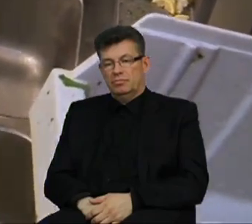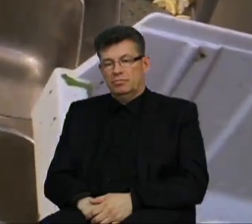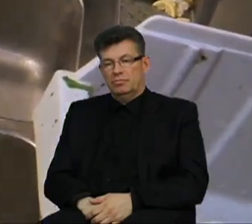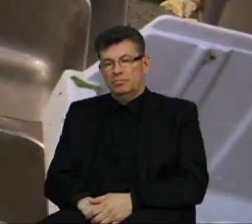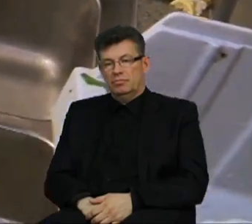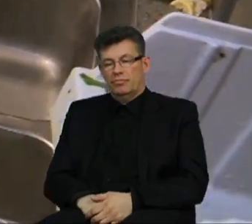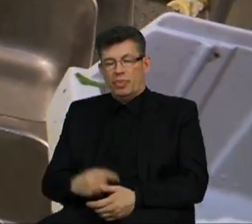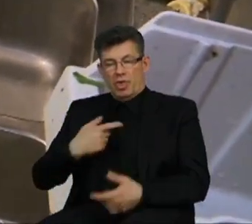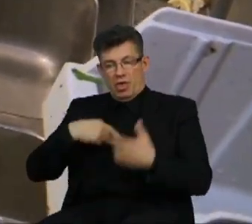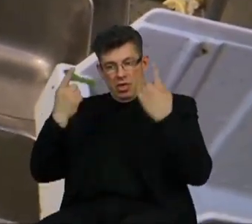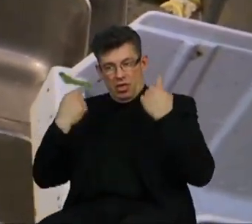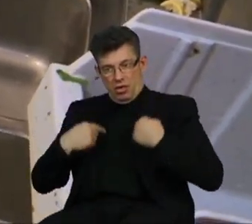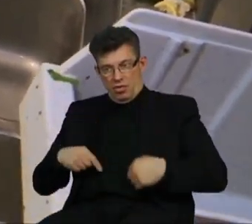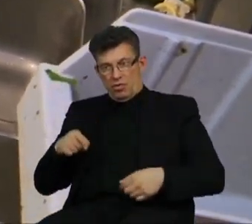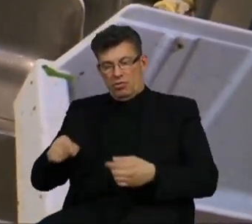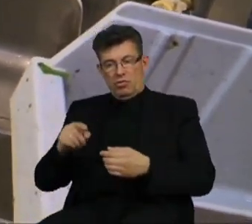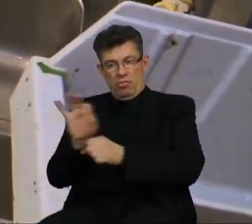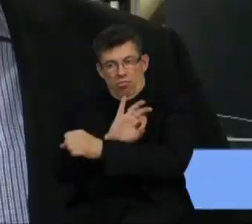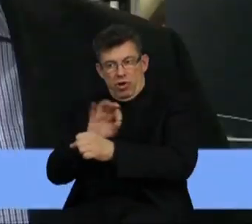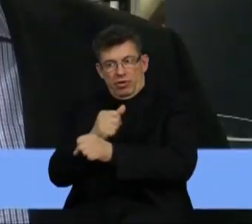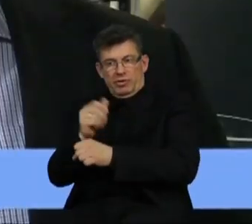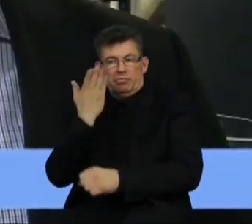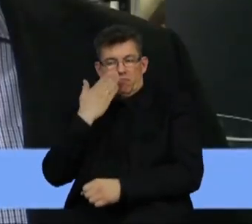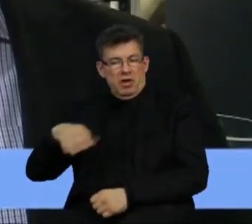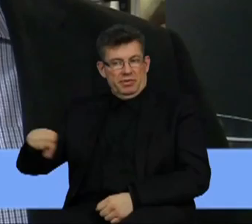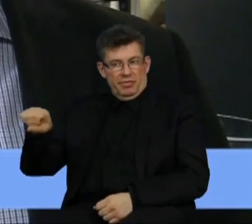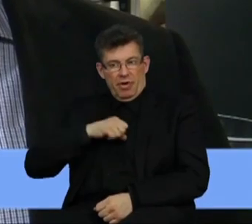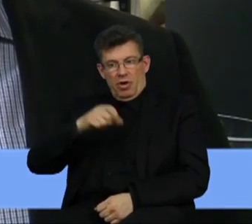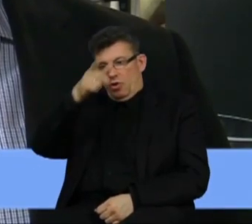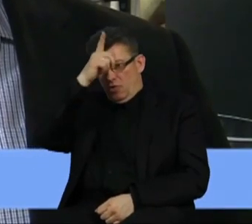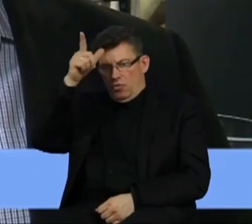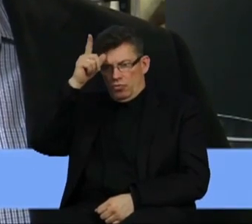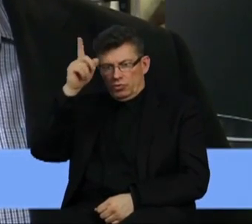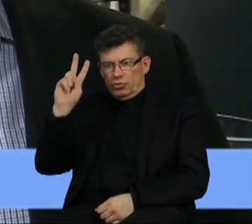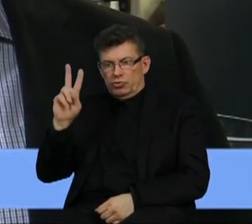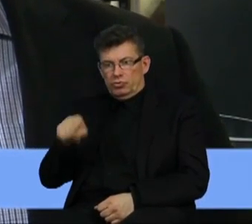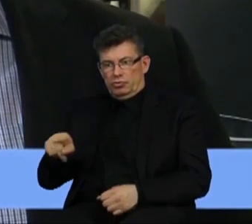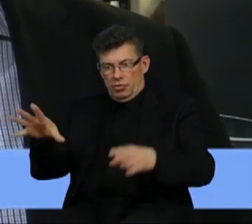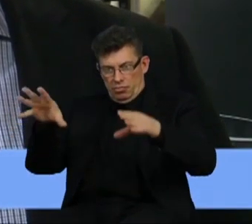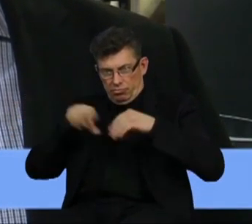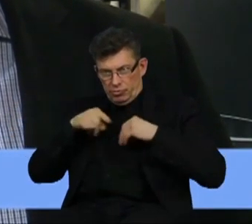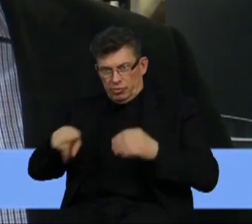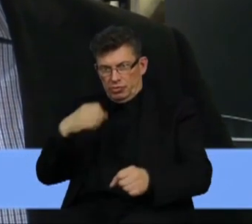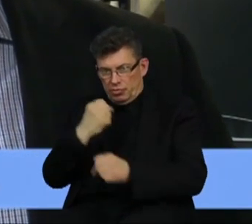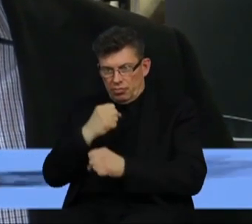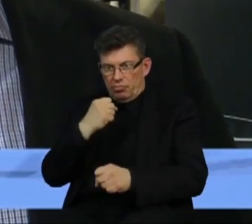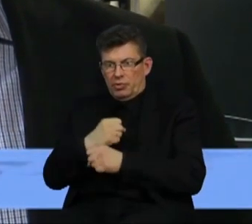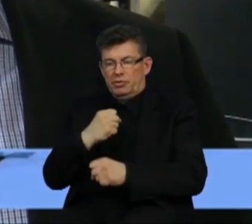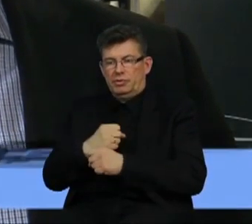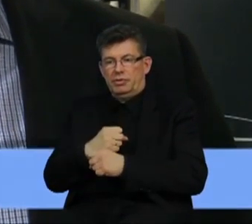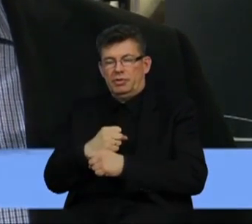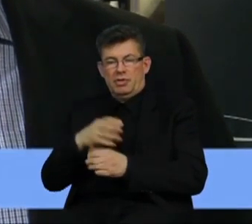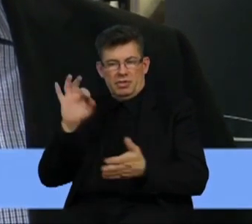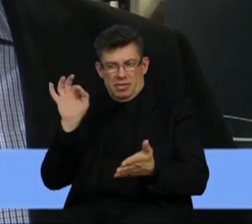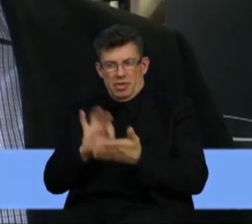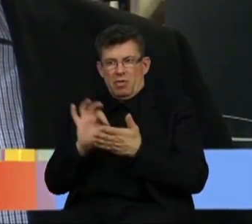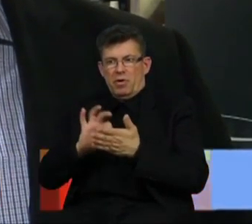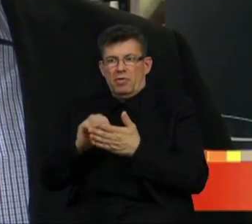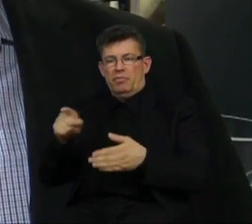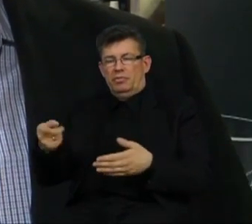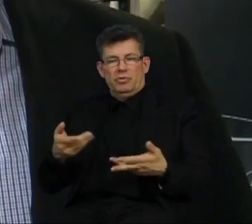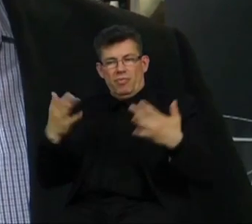Dla mnie osobiście projekt jest bardzo fajny, bo ludzie, którzy dostają w ten sposób pracę, na pewno nie jest im